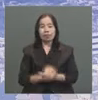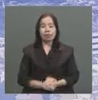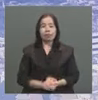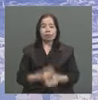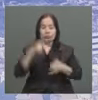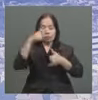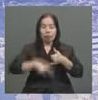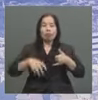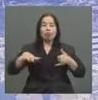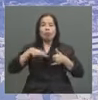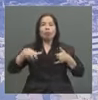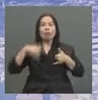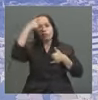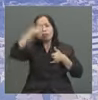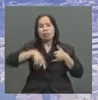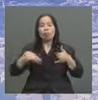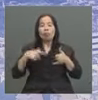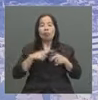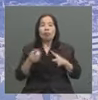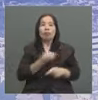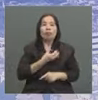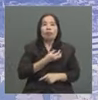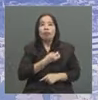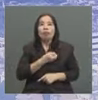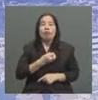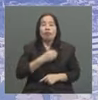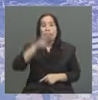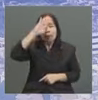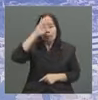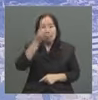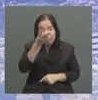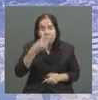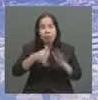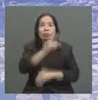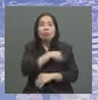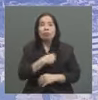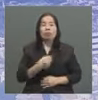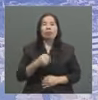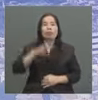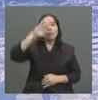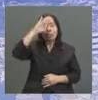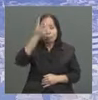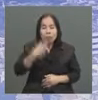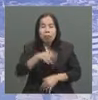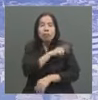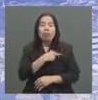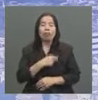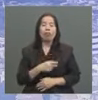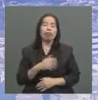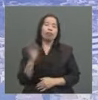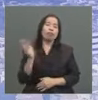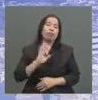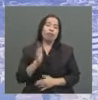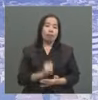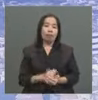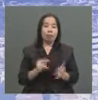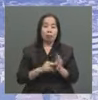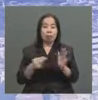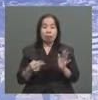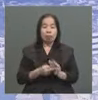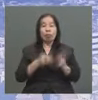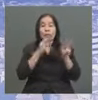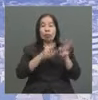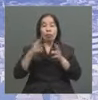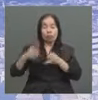ติแต่ตื่นตระหนกว่าตัวเองจะเป็นหรือเปล่านะครับก็เลยไปตรวจก็เลยทำให้ผลของการที่การตรว